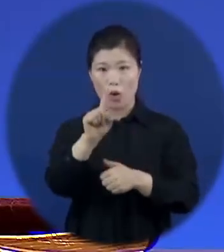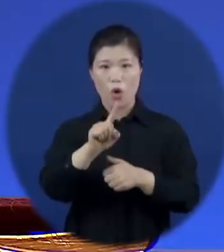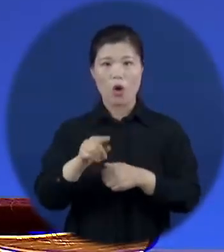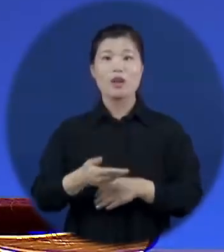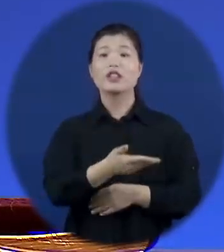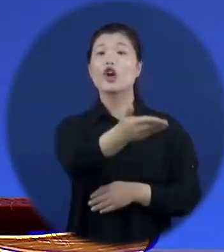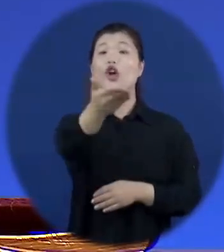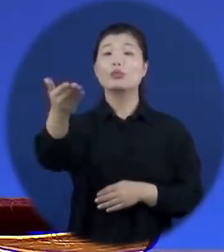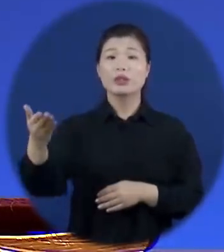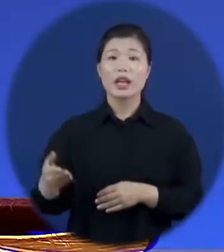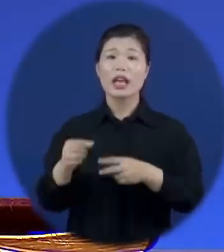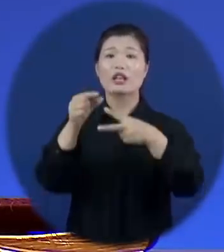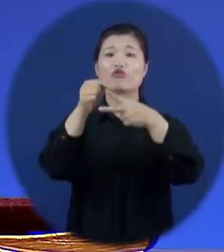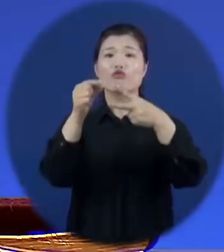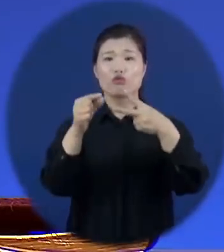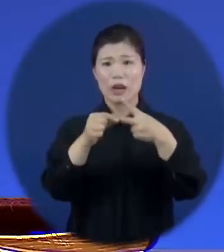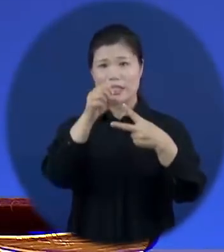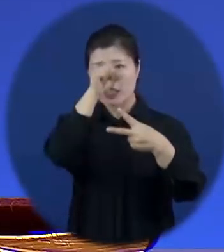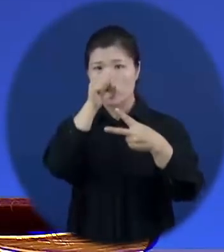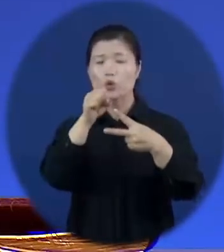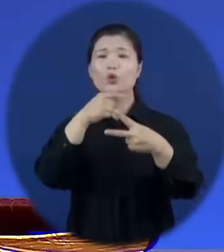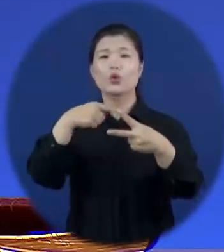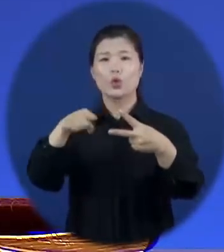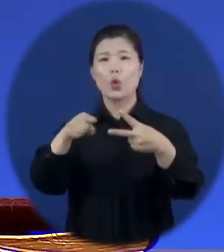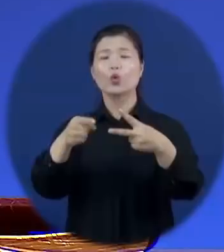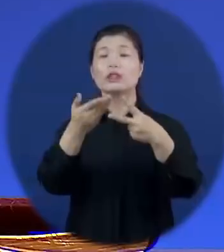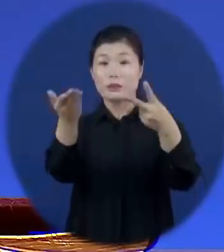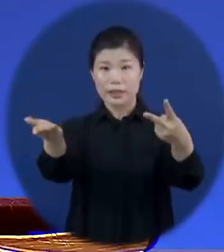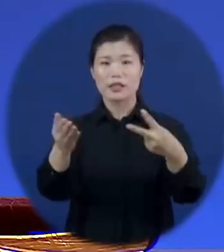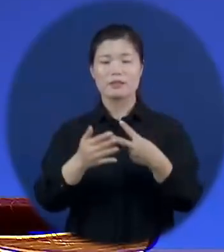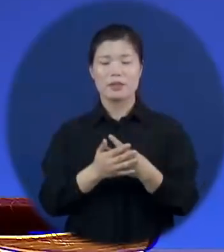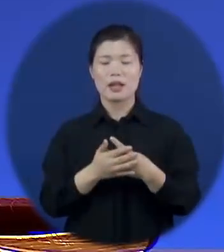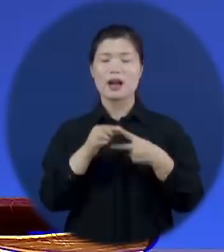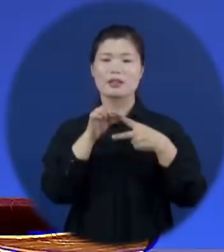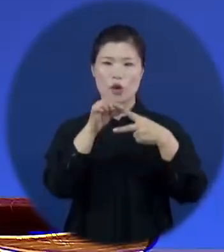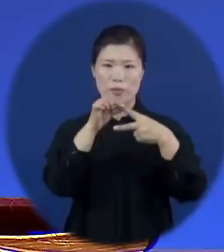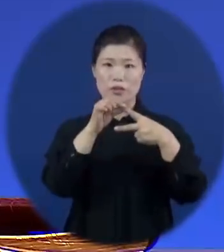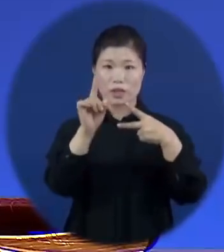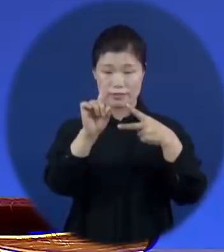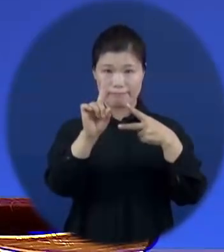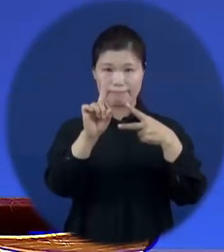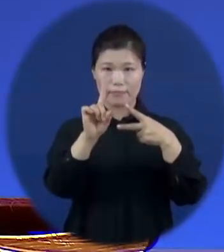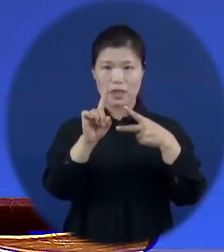여러분에게 2가지 교훈을 말씀드리려고 합니다. 첫째는